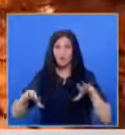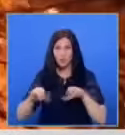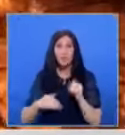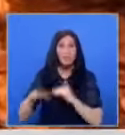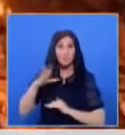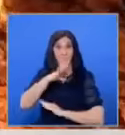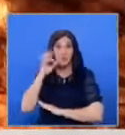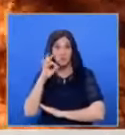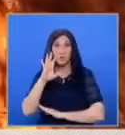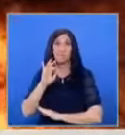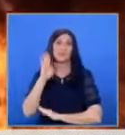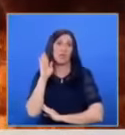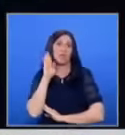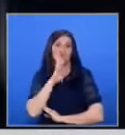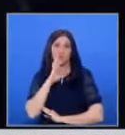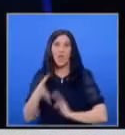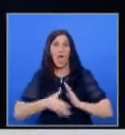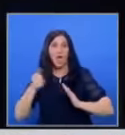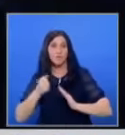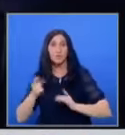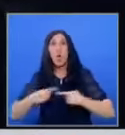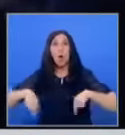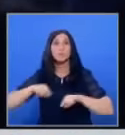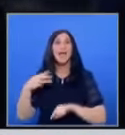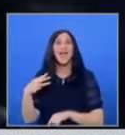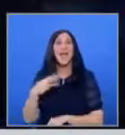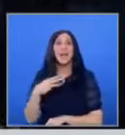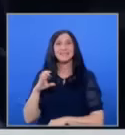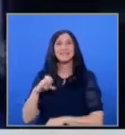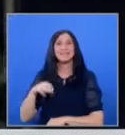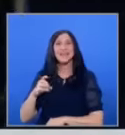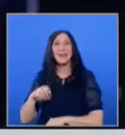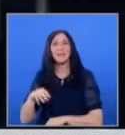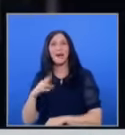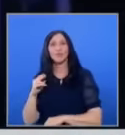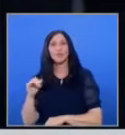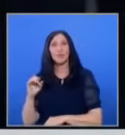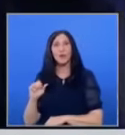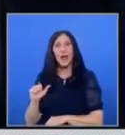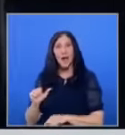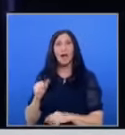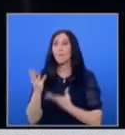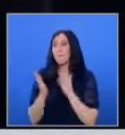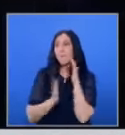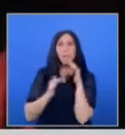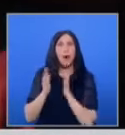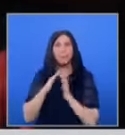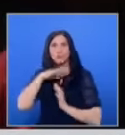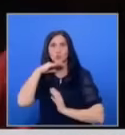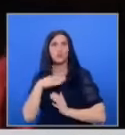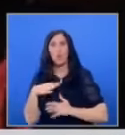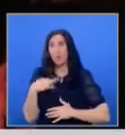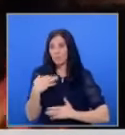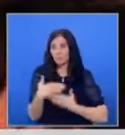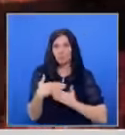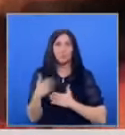Над 550 души са евакуирани в област Естремадура, тъй като пламъците са достигнали опасно близо до населените места.